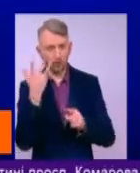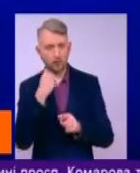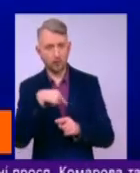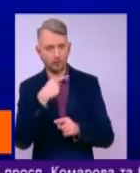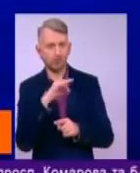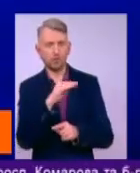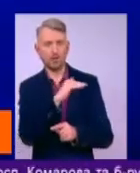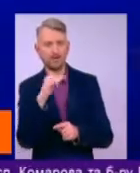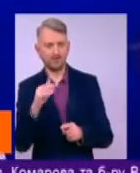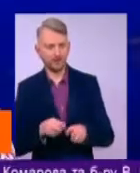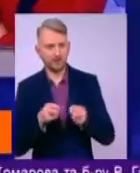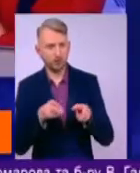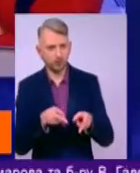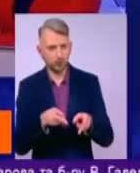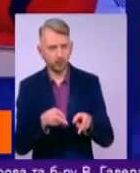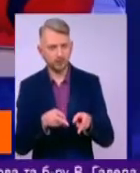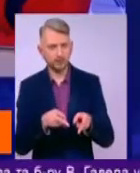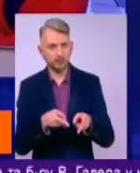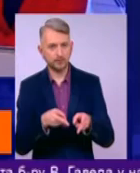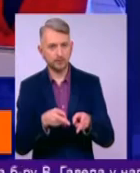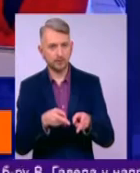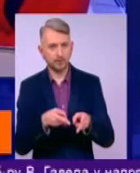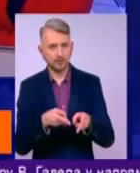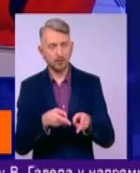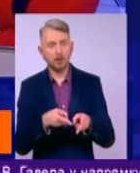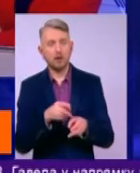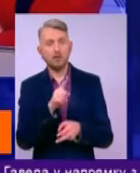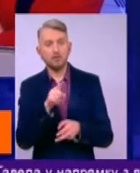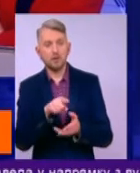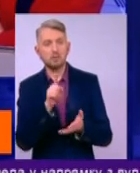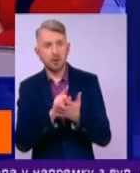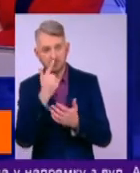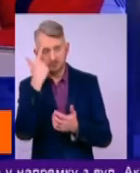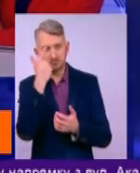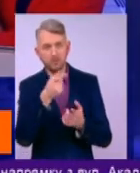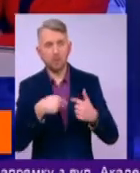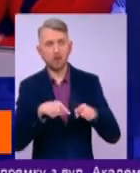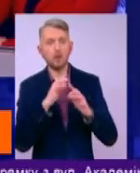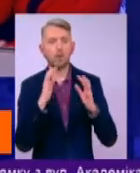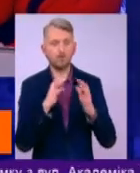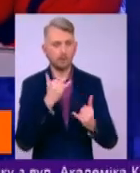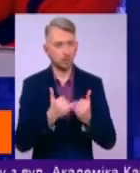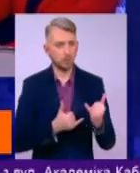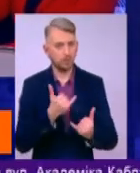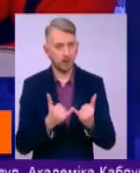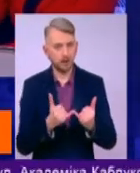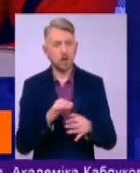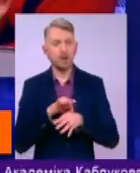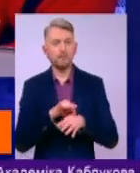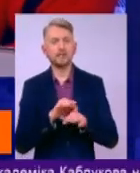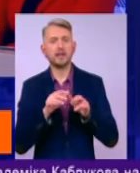про рівень злочину, да, правопорушення такого, вони мають проінформувати органи опіки і піклування. Безпосереднє ведення